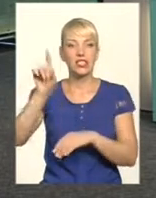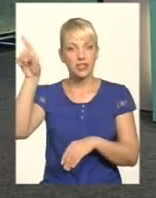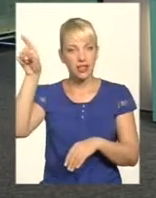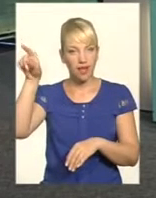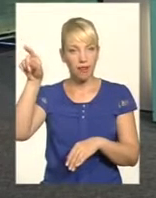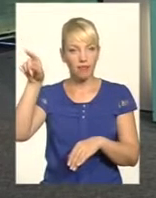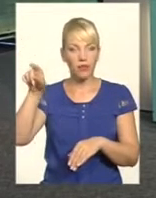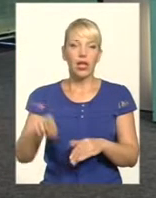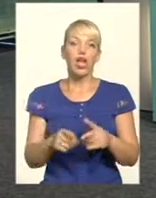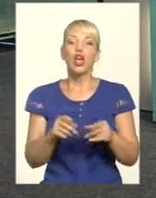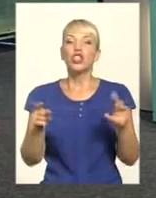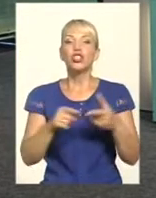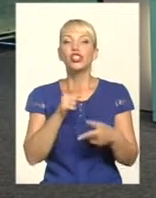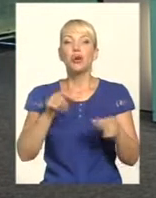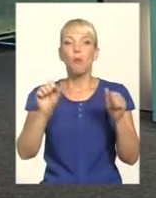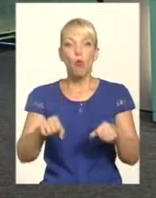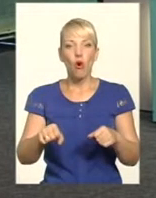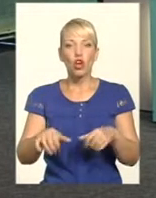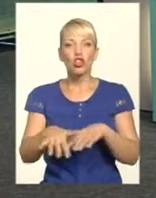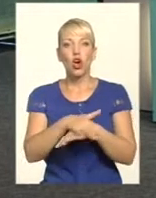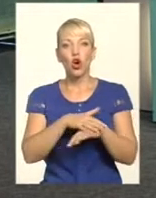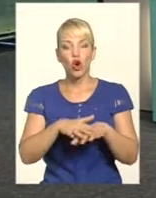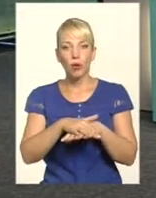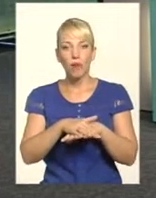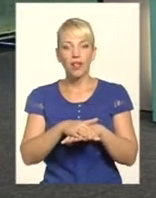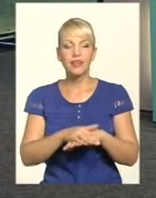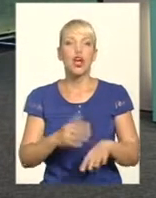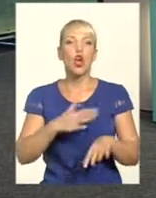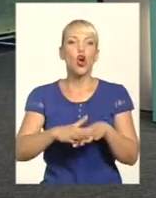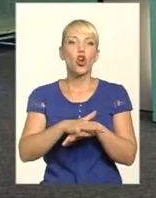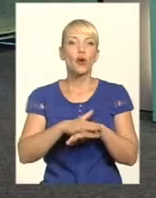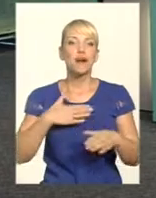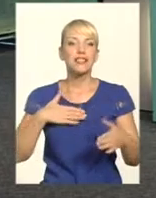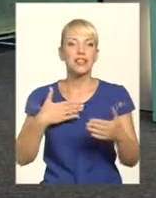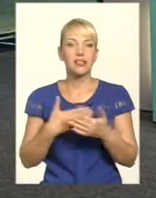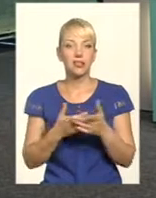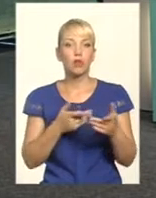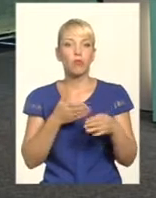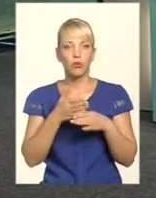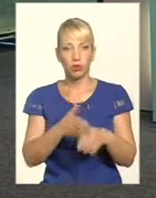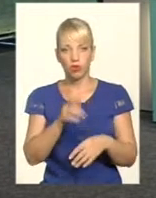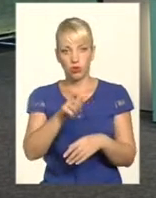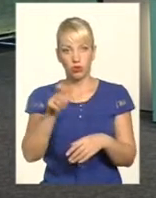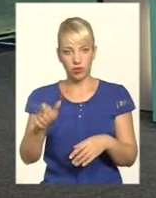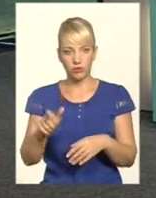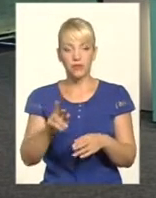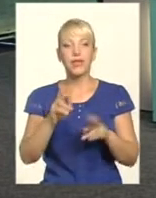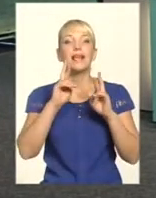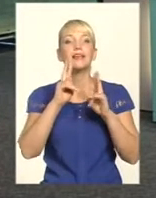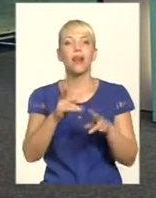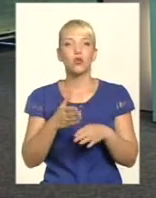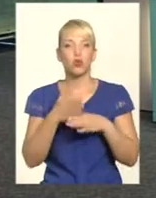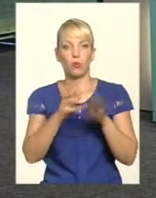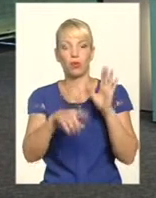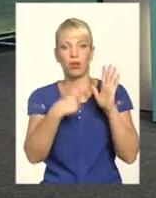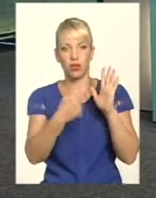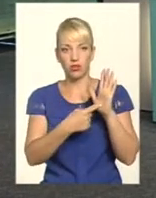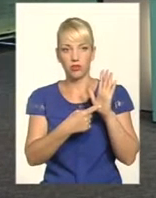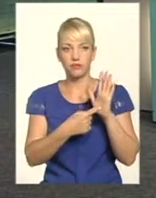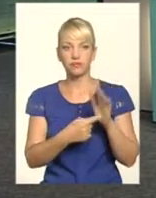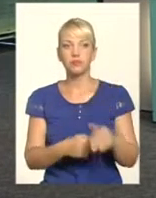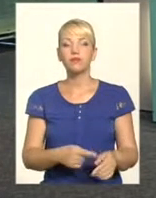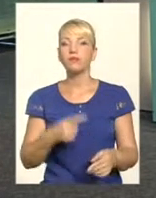Чим може громада, громадські активісти допомогти людям? Як допомагаєте? Ну, давайте насамперед скажемо, нам